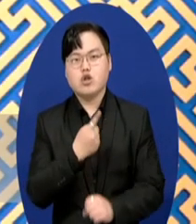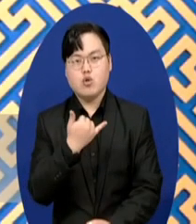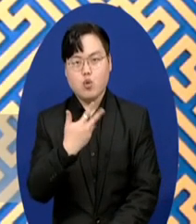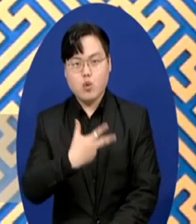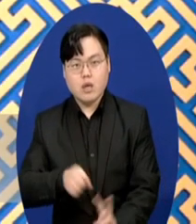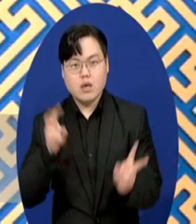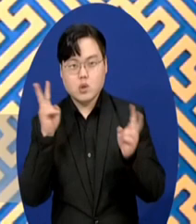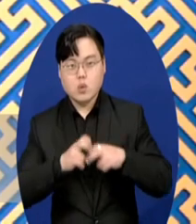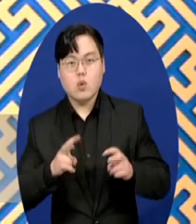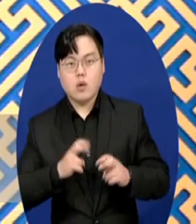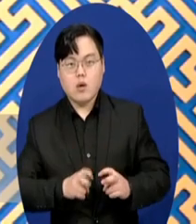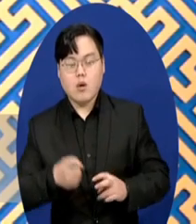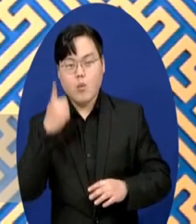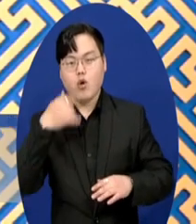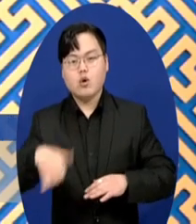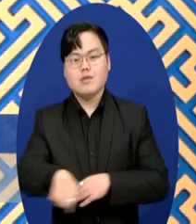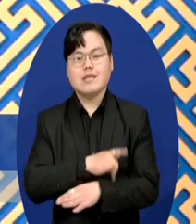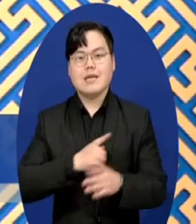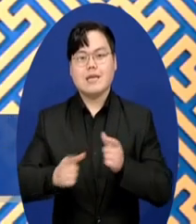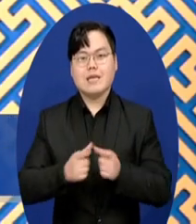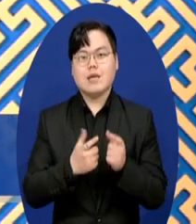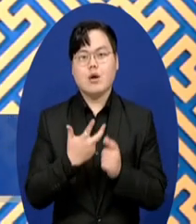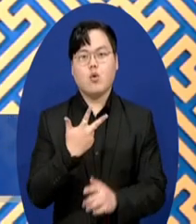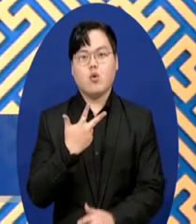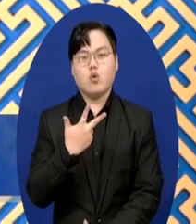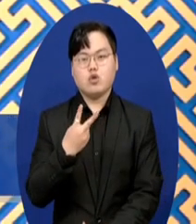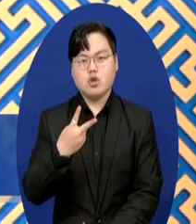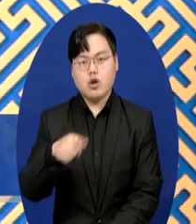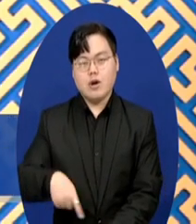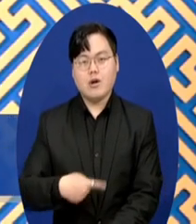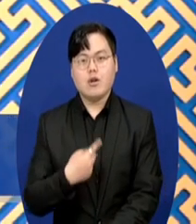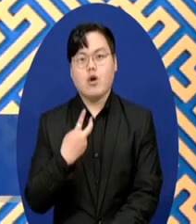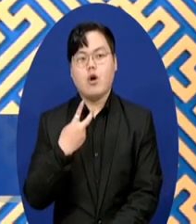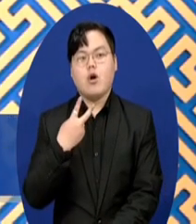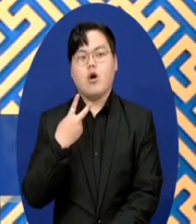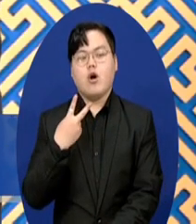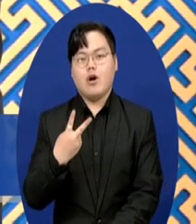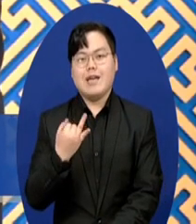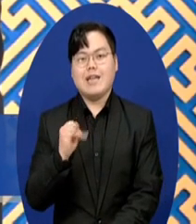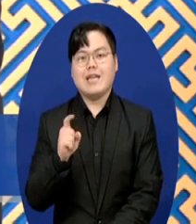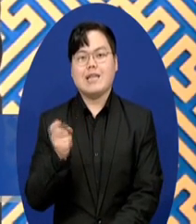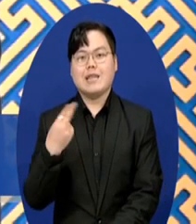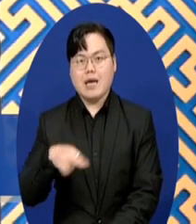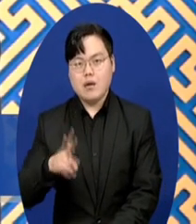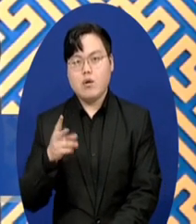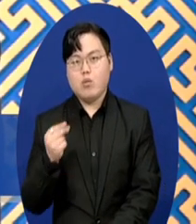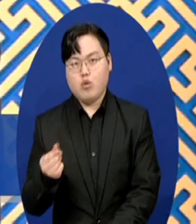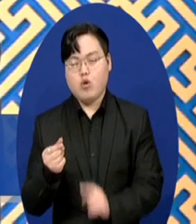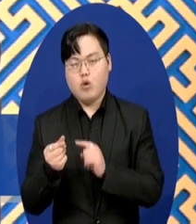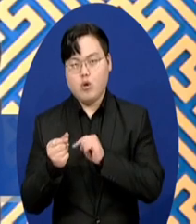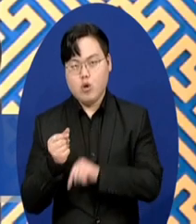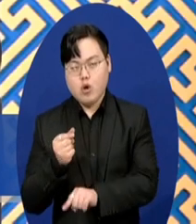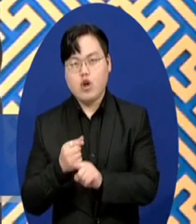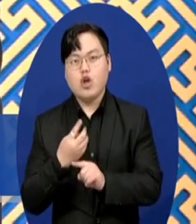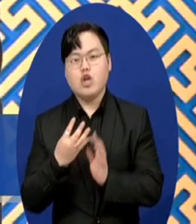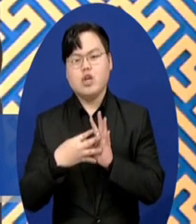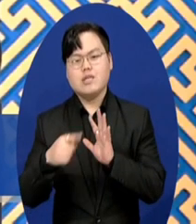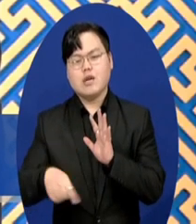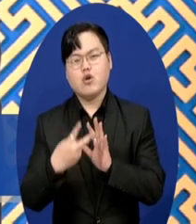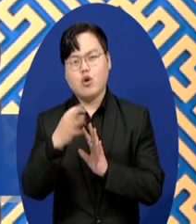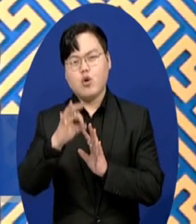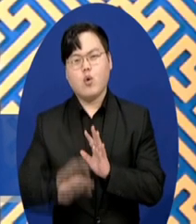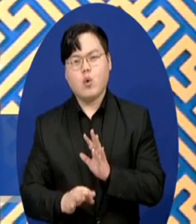Монгол Улсын нийт эдийн засгийн хэмжээ бол 32.3 их найт төгрөг гэж байна. Үүнээтэй үүний 9.2%